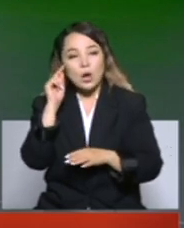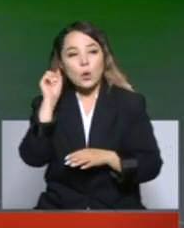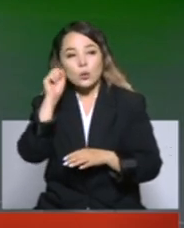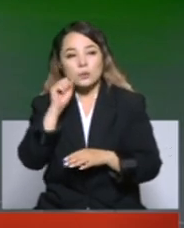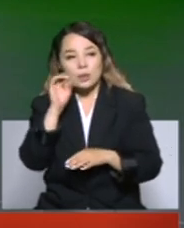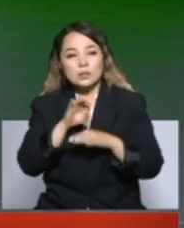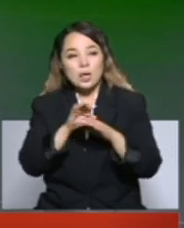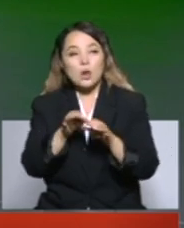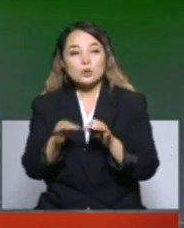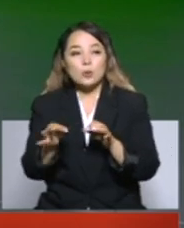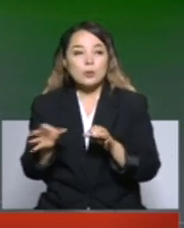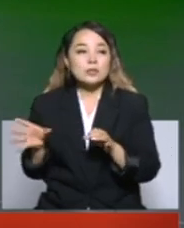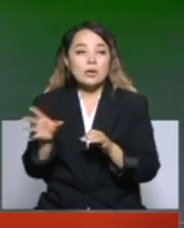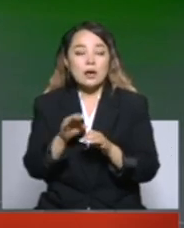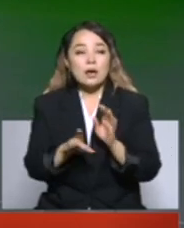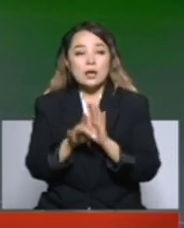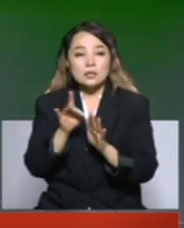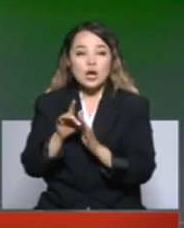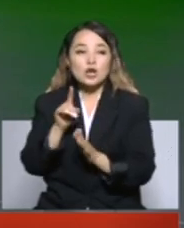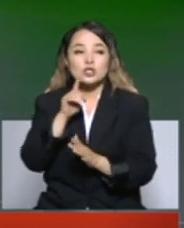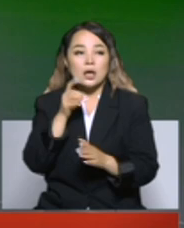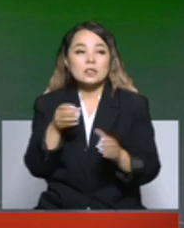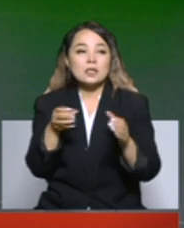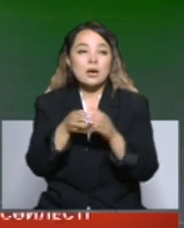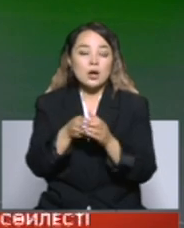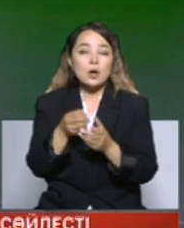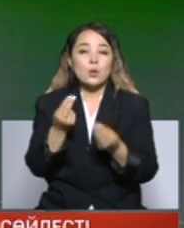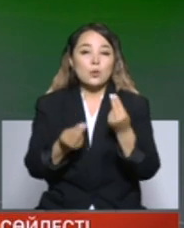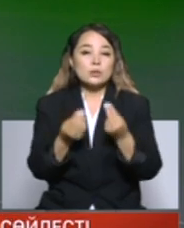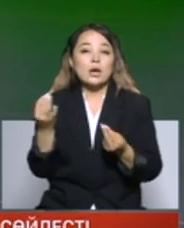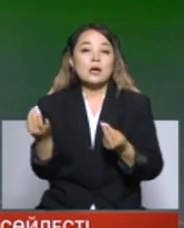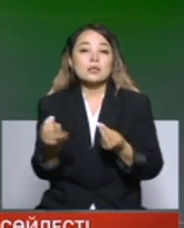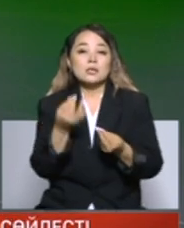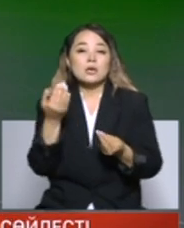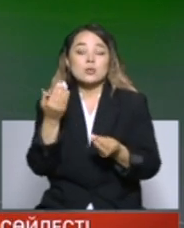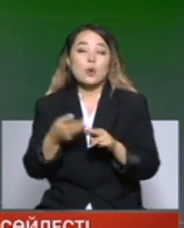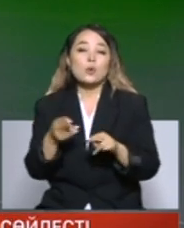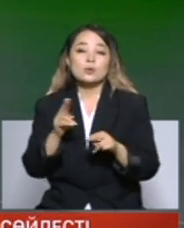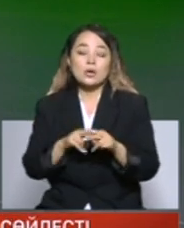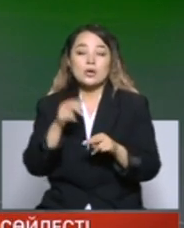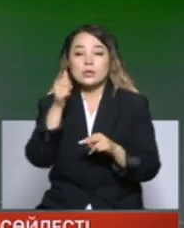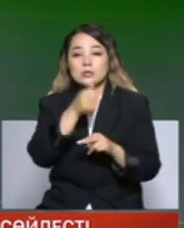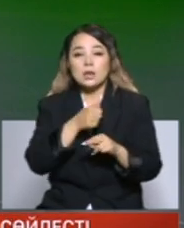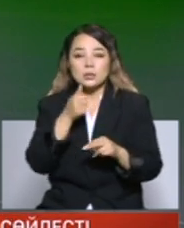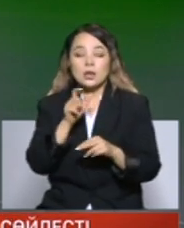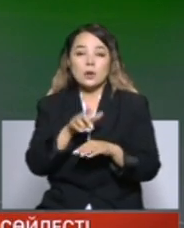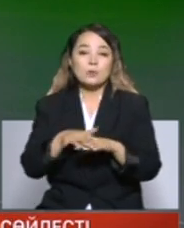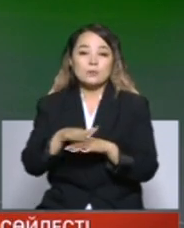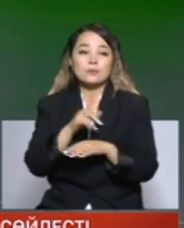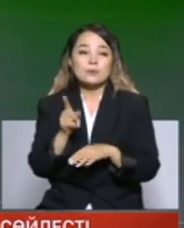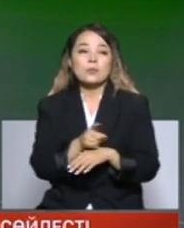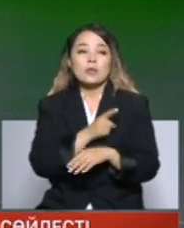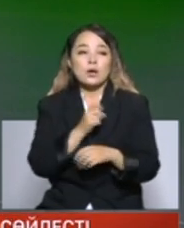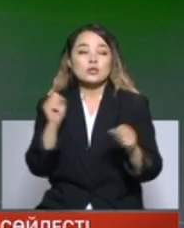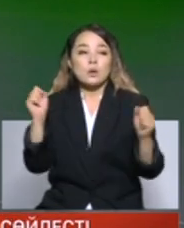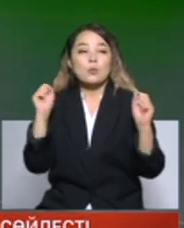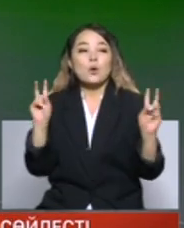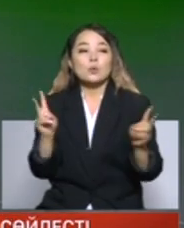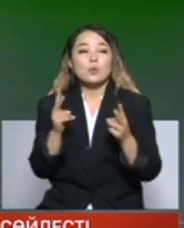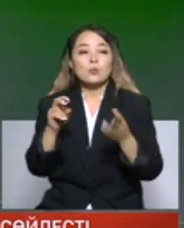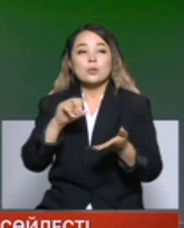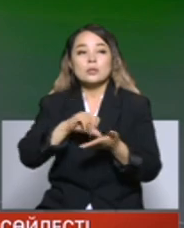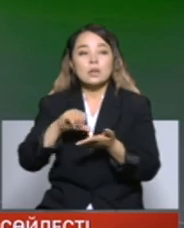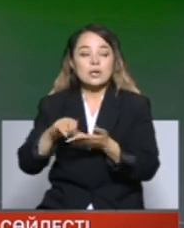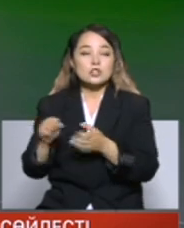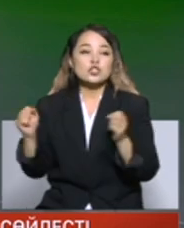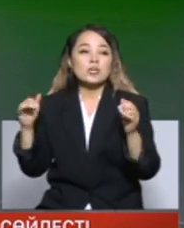еліміздің түкпір-түкпірінен іріктелген жас өспірімдердің ойынын қызықтауға бұл жолы жұртшылықпен бірге кәсіби спорт клубтарының өкілдері де